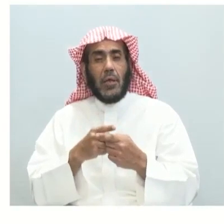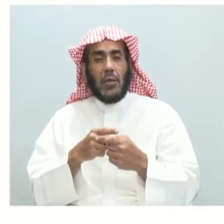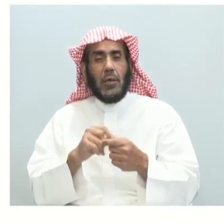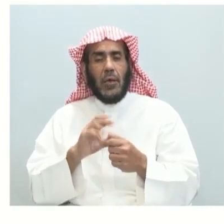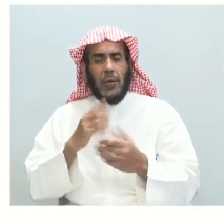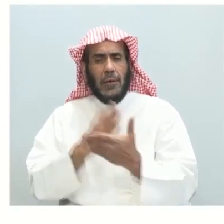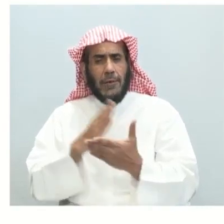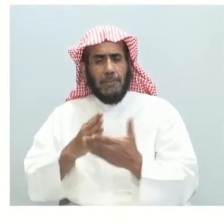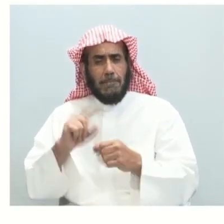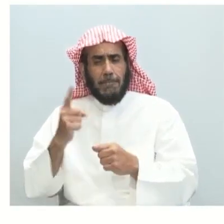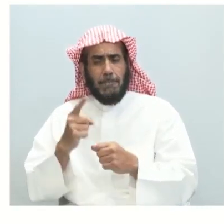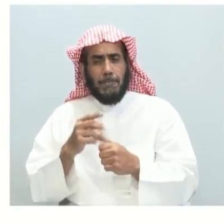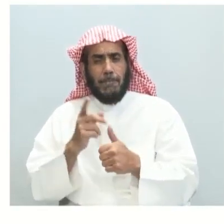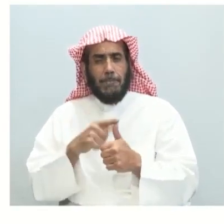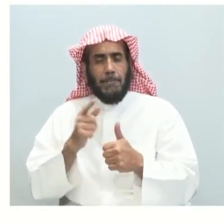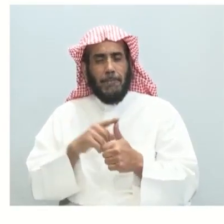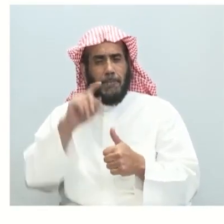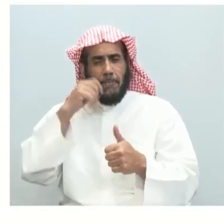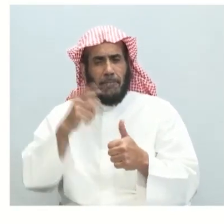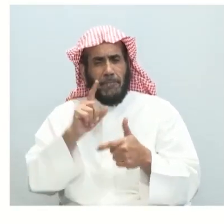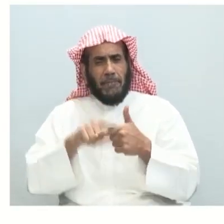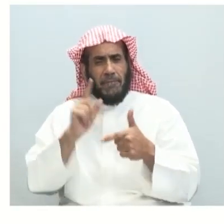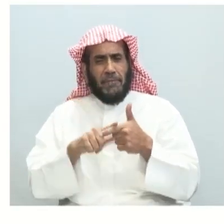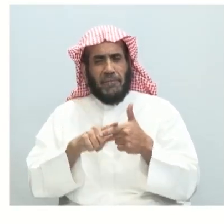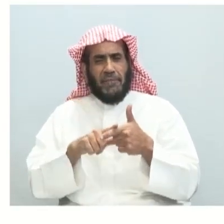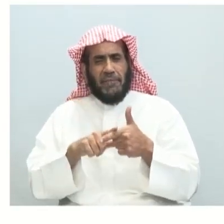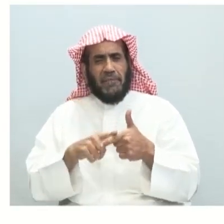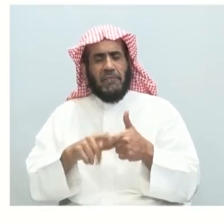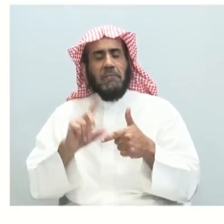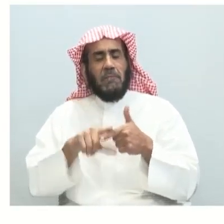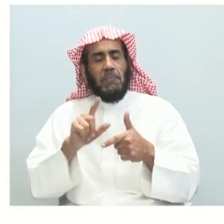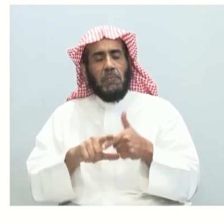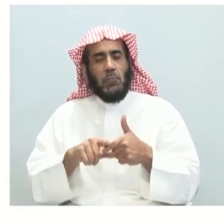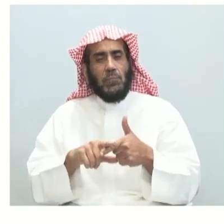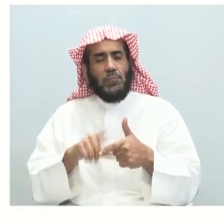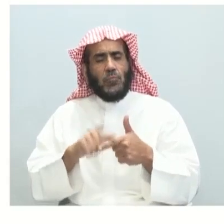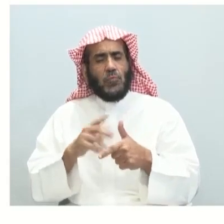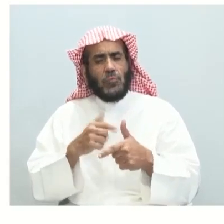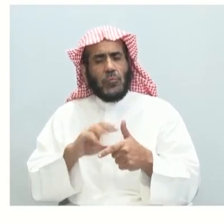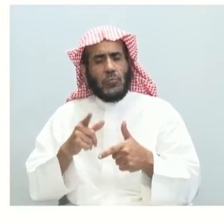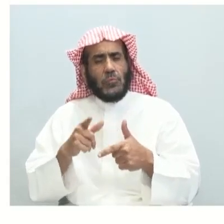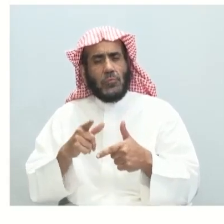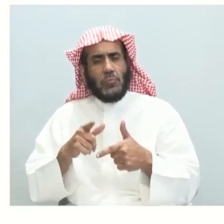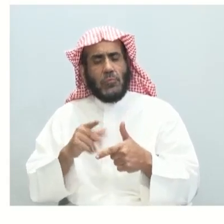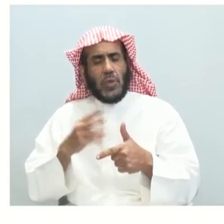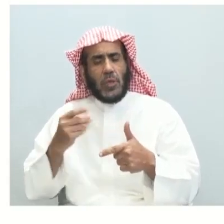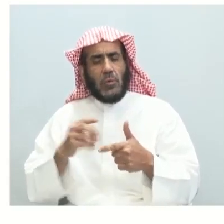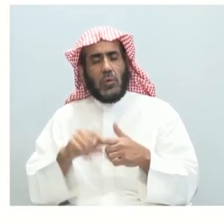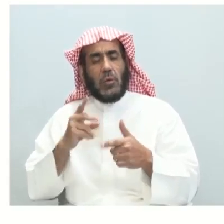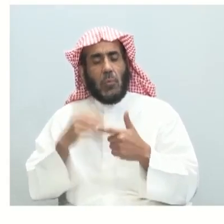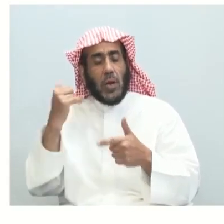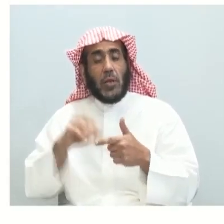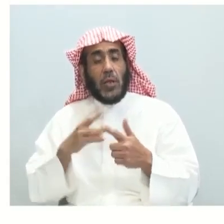قسمين هما المذكر وماذا ايضا ينقسم الاسم من حيث عدده